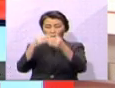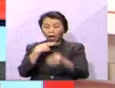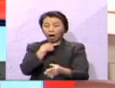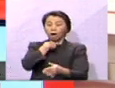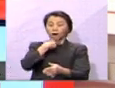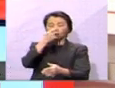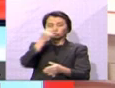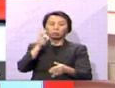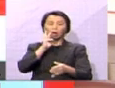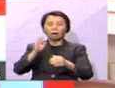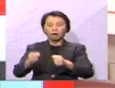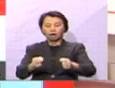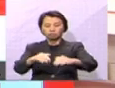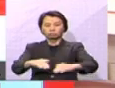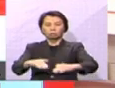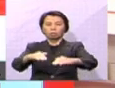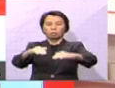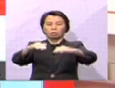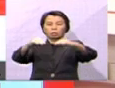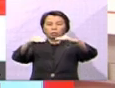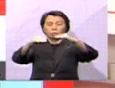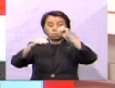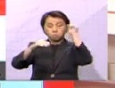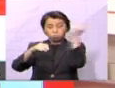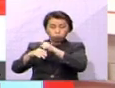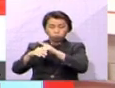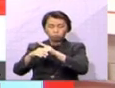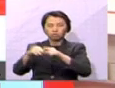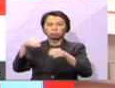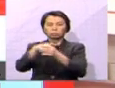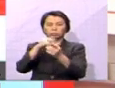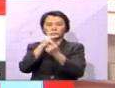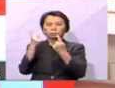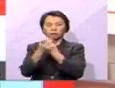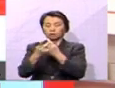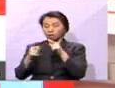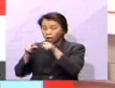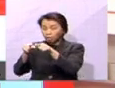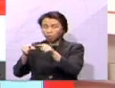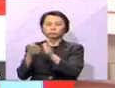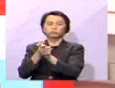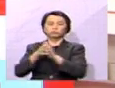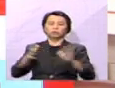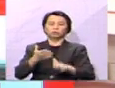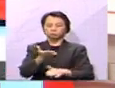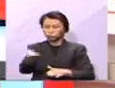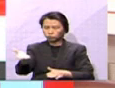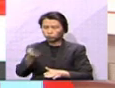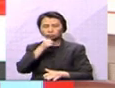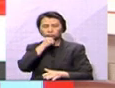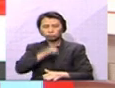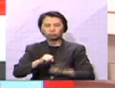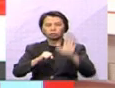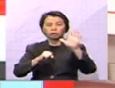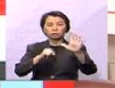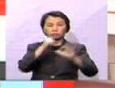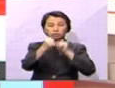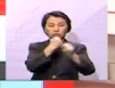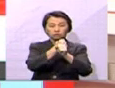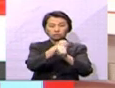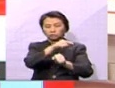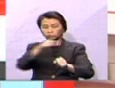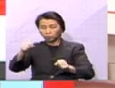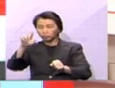berikutan paras air sungai berkenaan yang naik mendadak ditemukan dalam keadaan selamat kesemua mereka berusia antara 5 tahun hingga